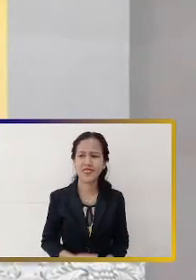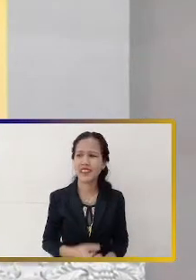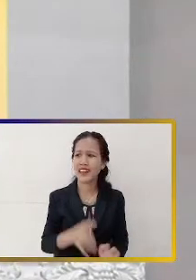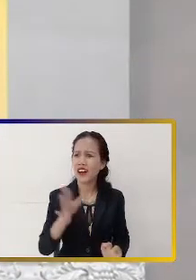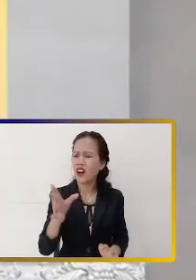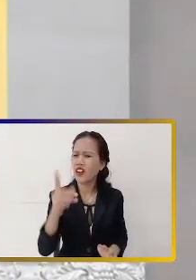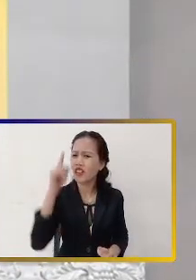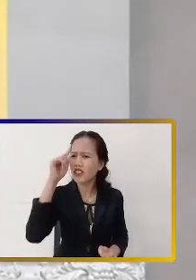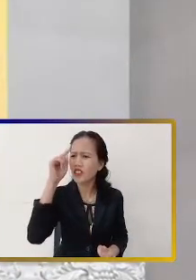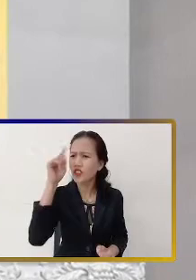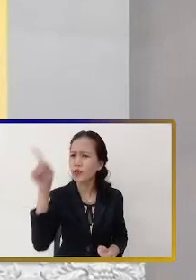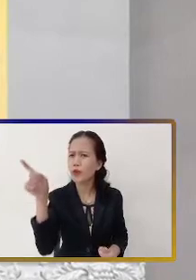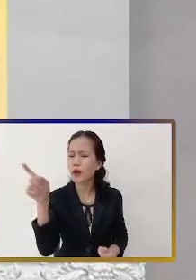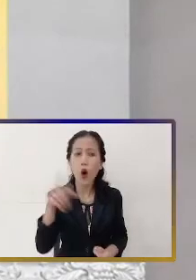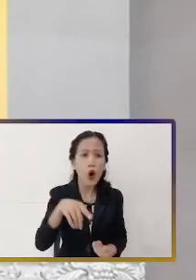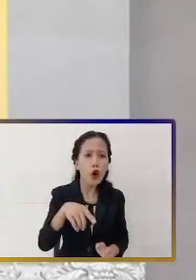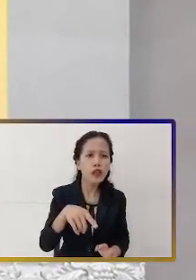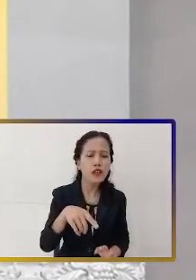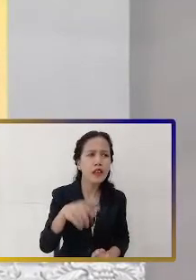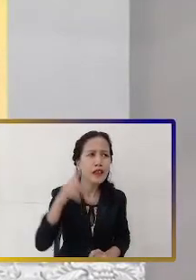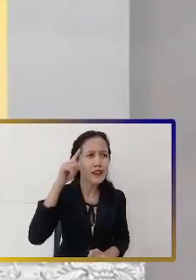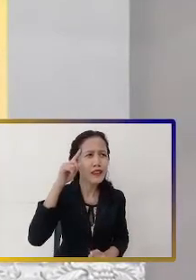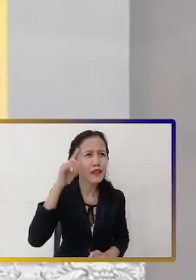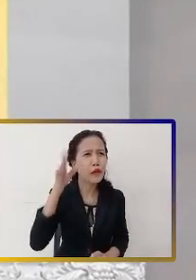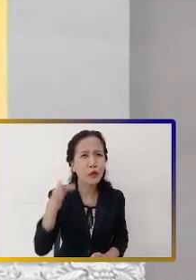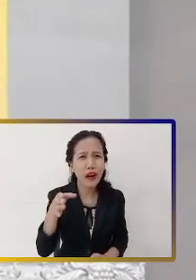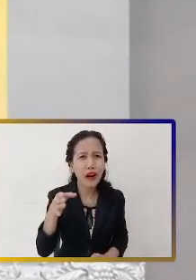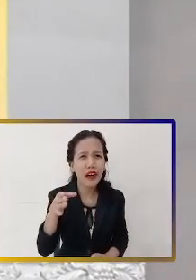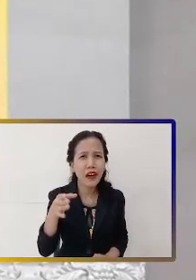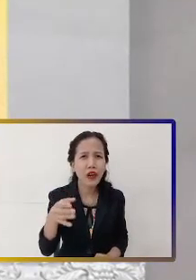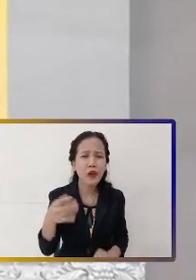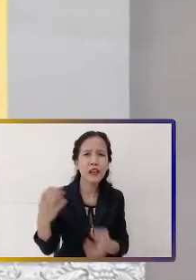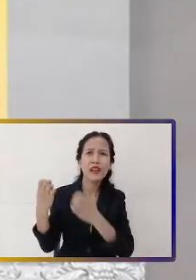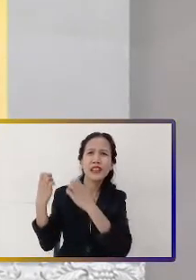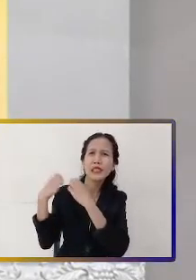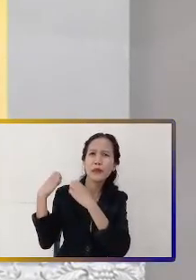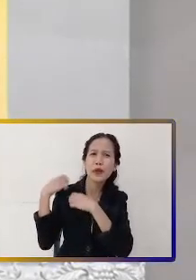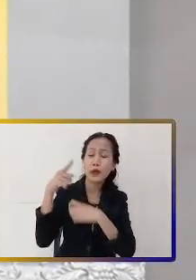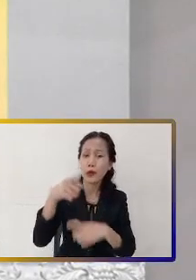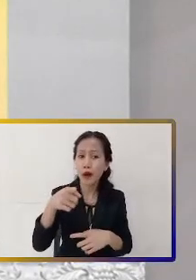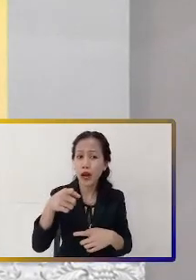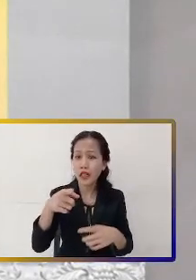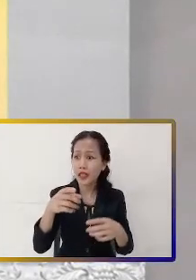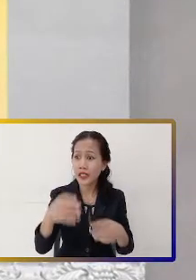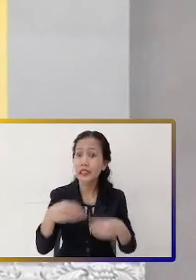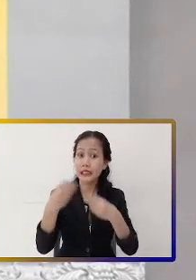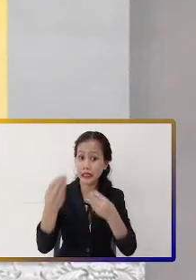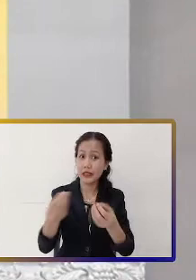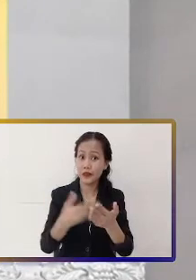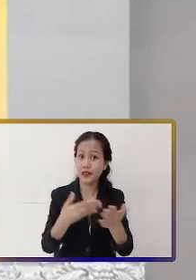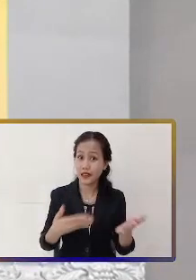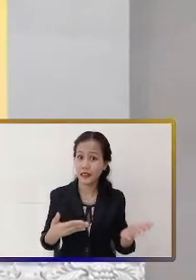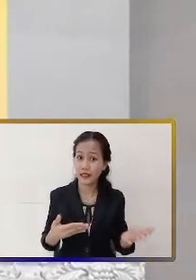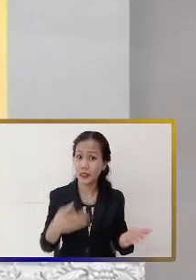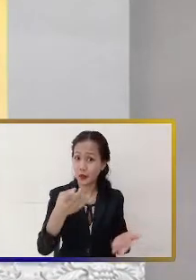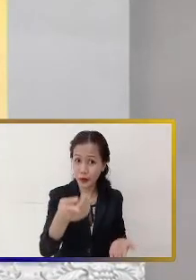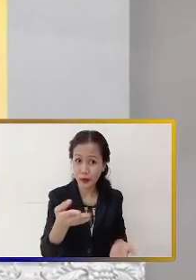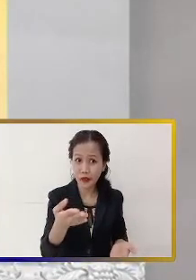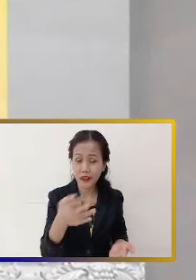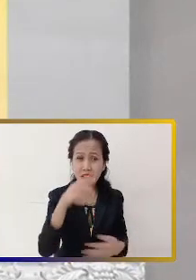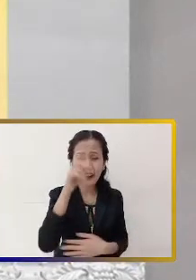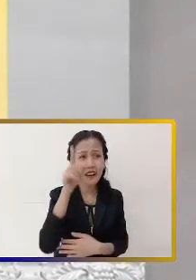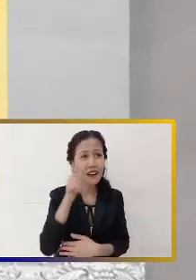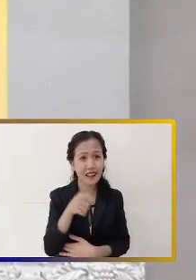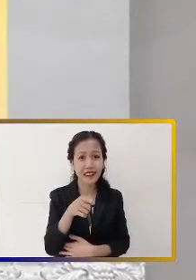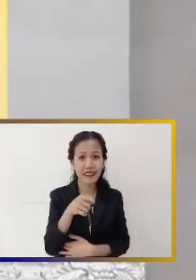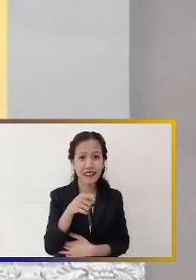napanaginipan mo ba? Or inakala mo ba? Or tinignan mo ba na ibibigay sa iyo ng Panginoon itong bagay na ito? Ha?